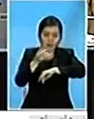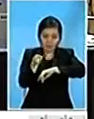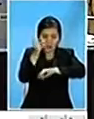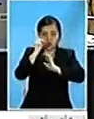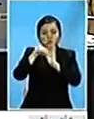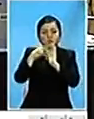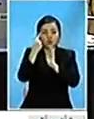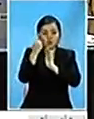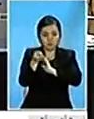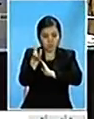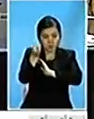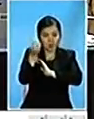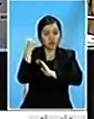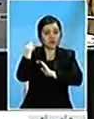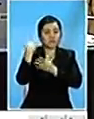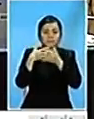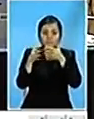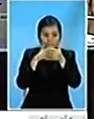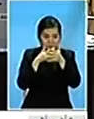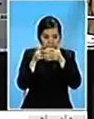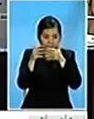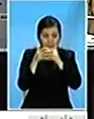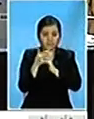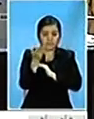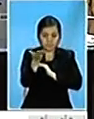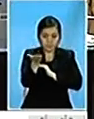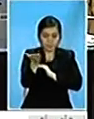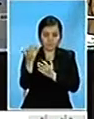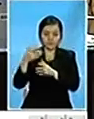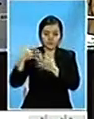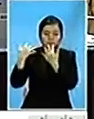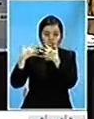ชั่วโมงครับซึ่งก็คงไม่เป็นไรเชิญท่านจุรินทร์ครับ